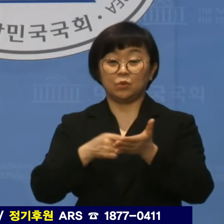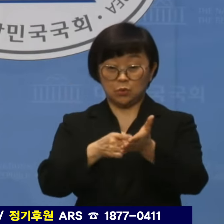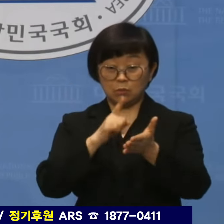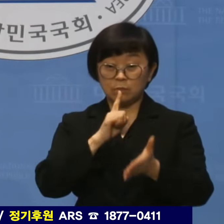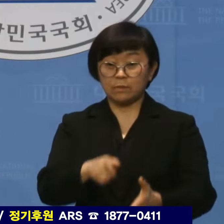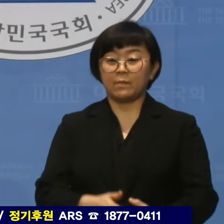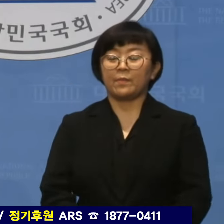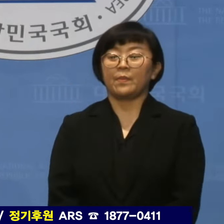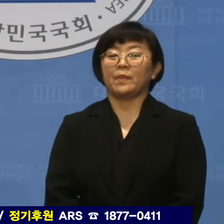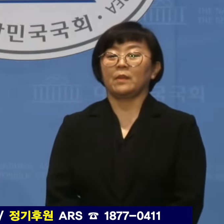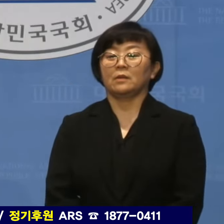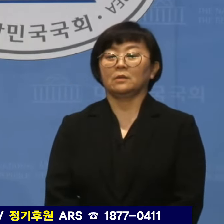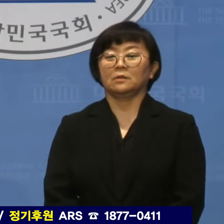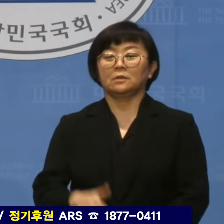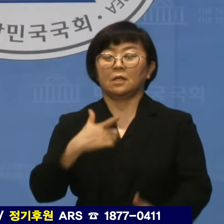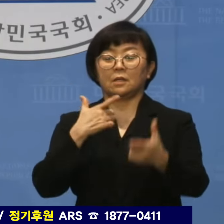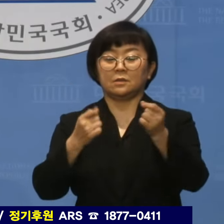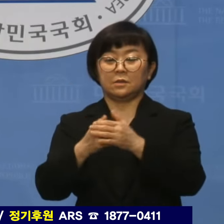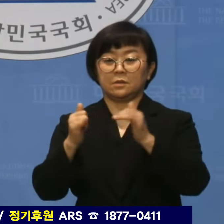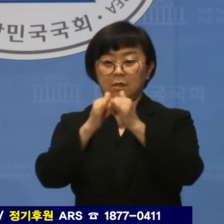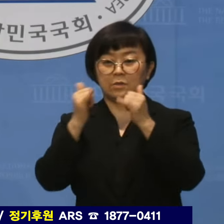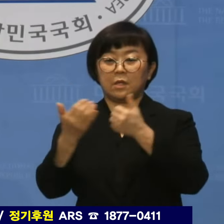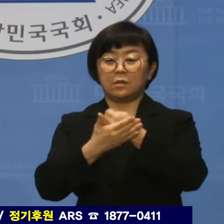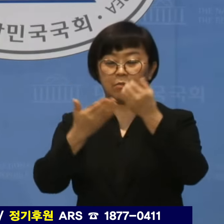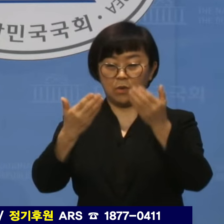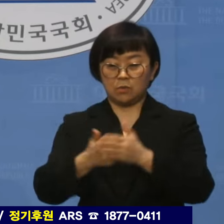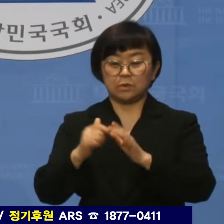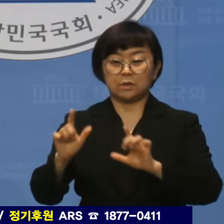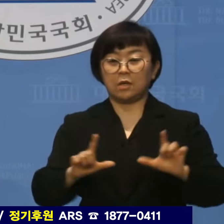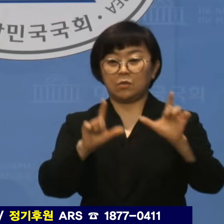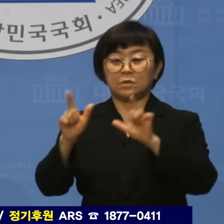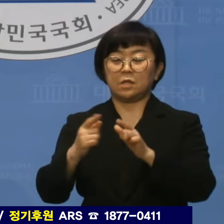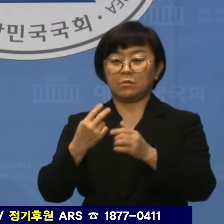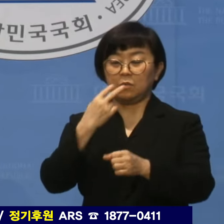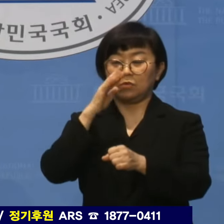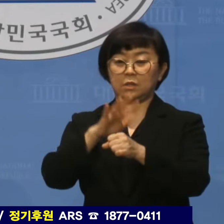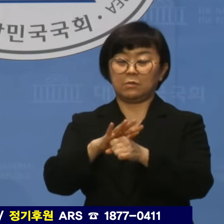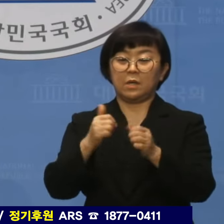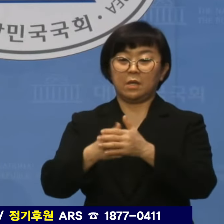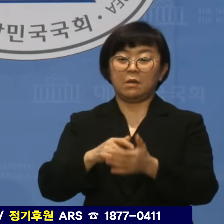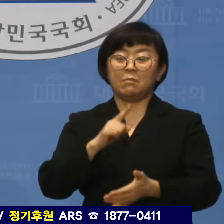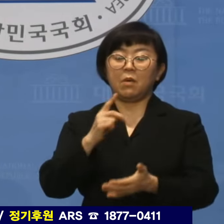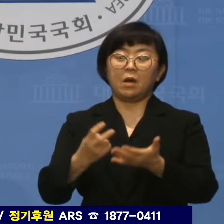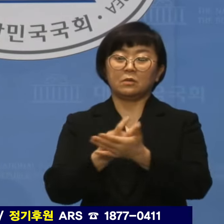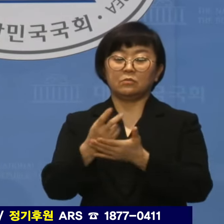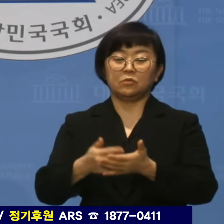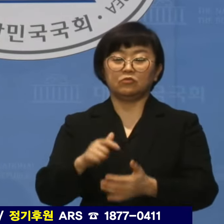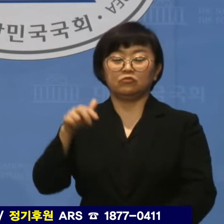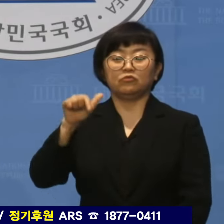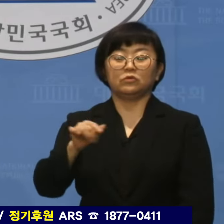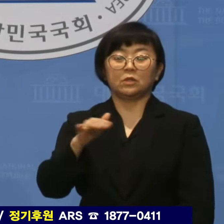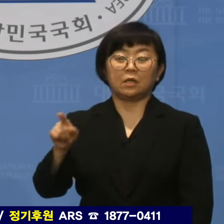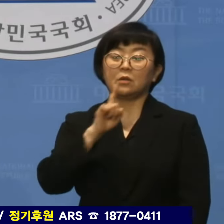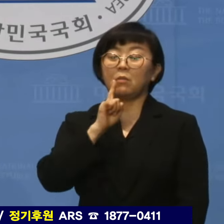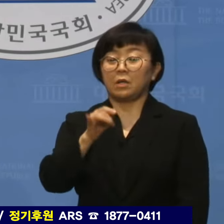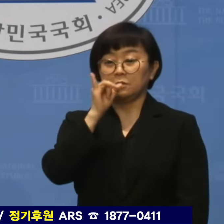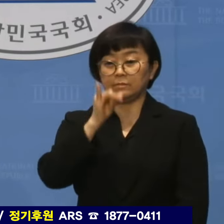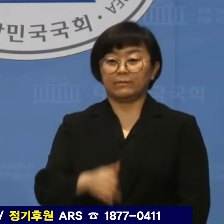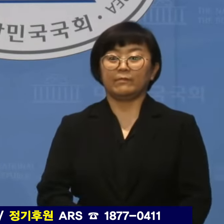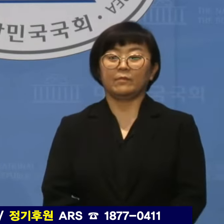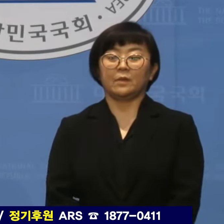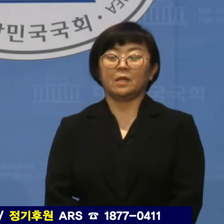소송입니까? 나같이 사회에서 혜택받고 살아온 사람이 억울하다고 징징대면 구차하다고도